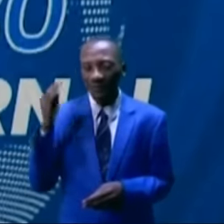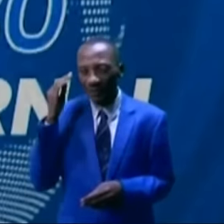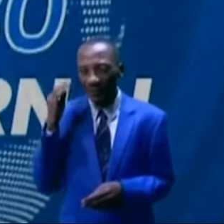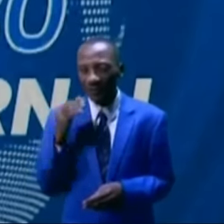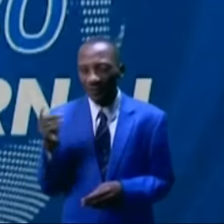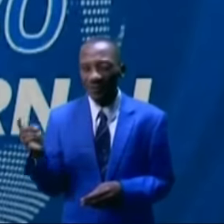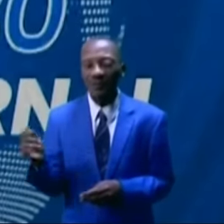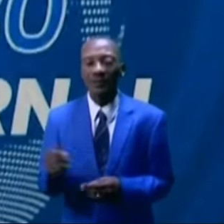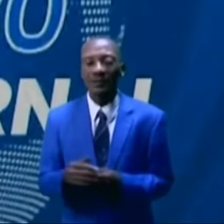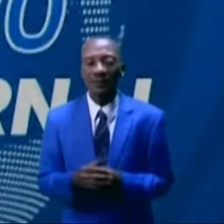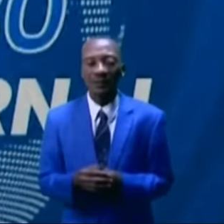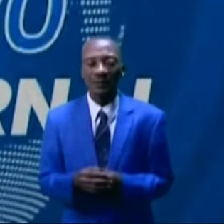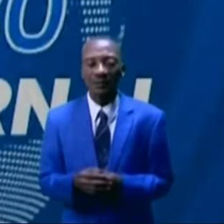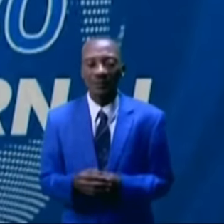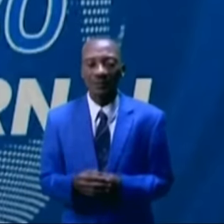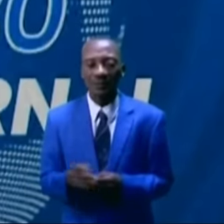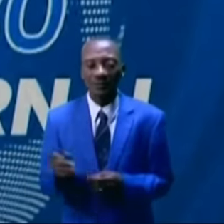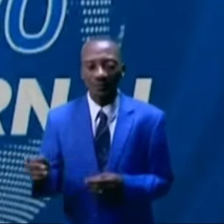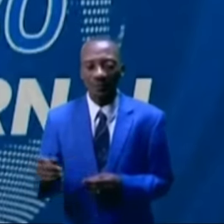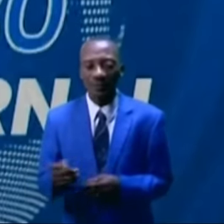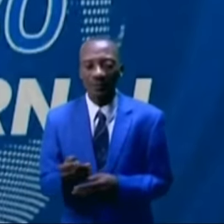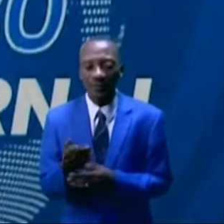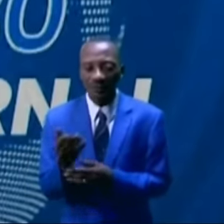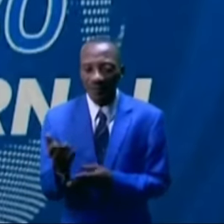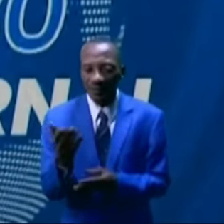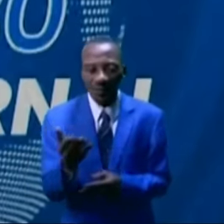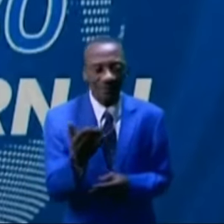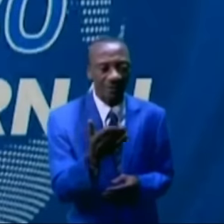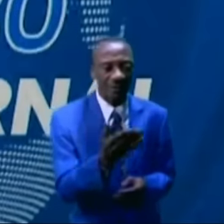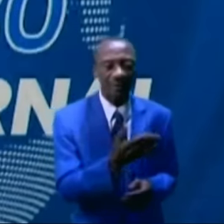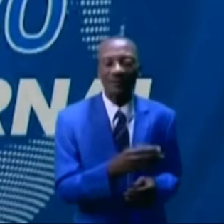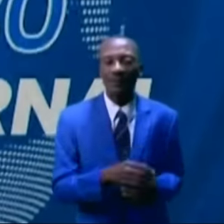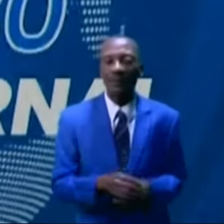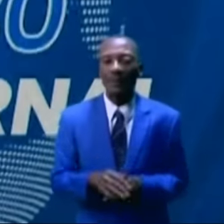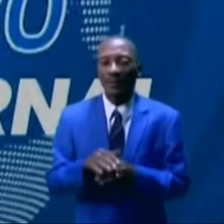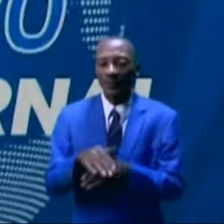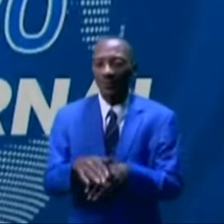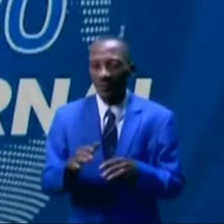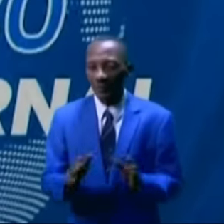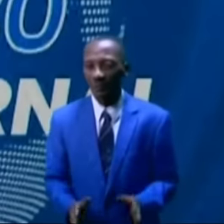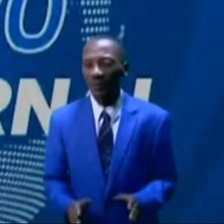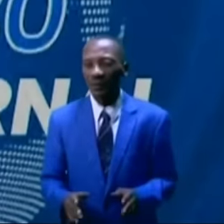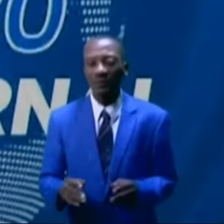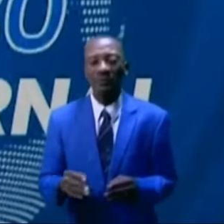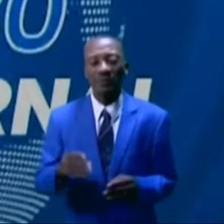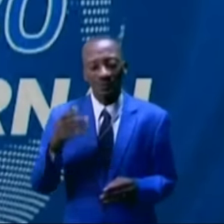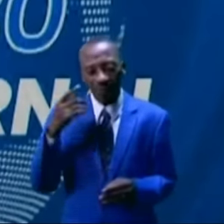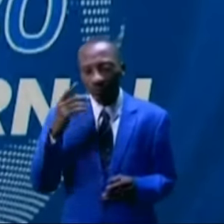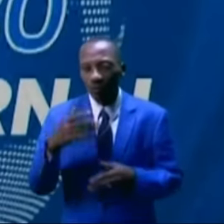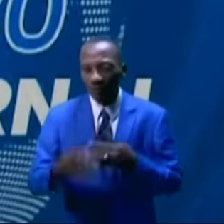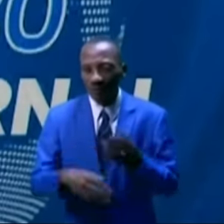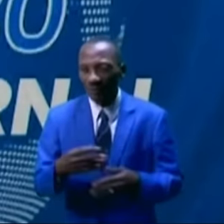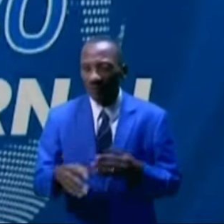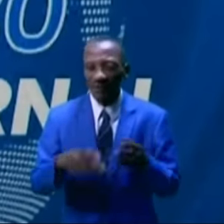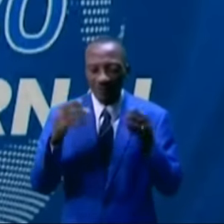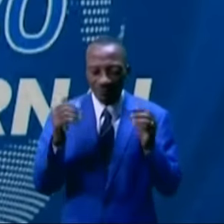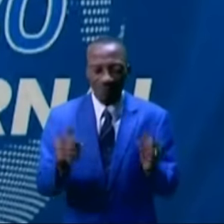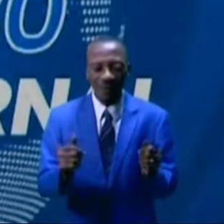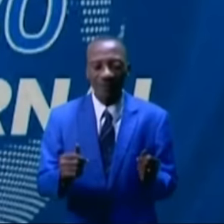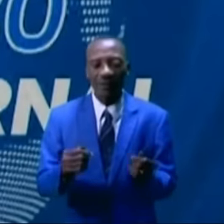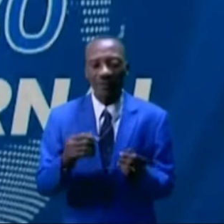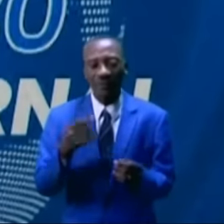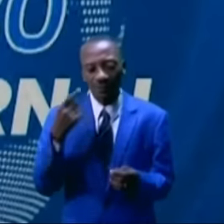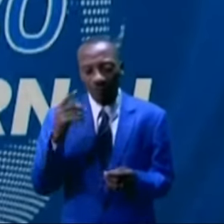Maliba Kibasa, qui a ouvert les travaux, a lancé un appel aux participants à s'en approprier pour un bon avenir numérique congolais,